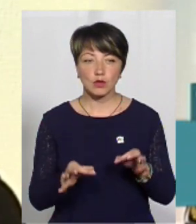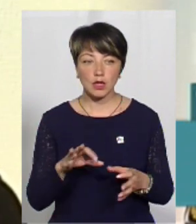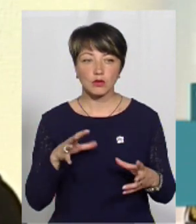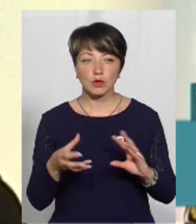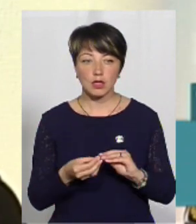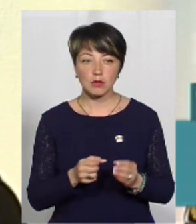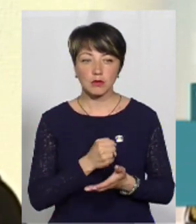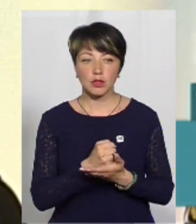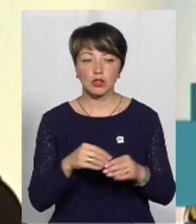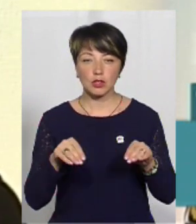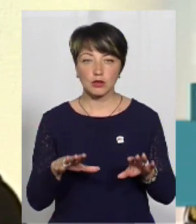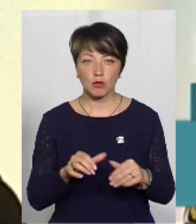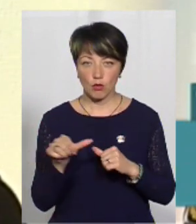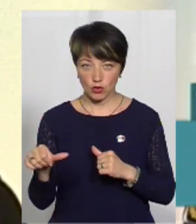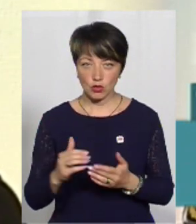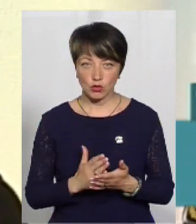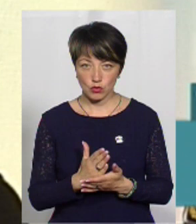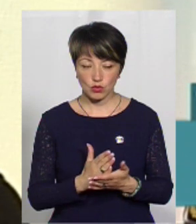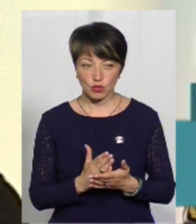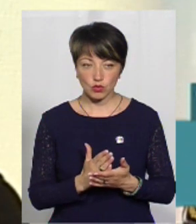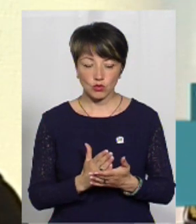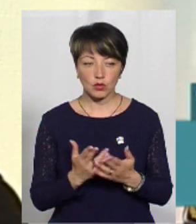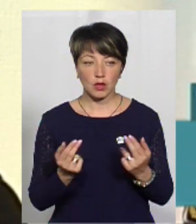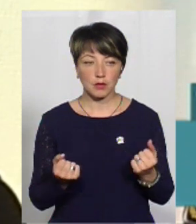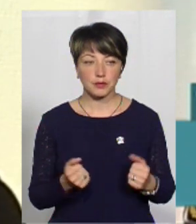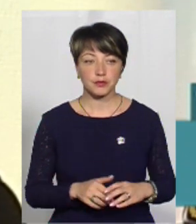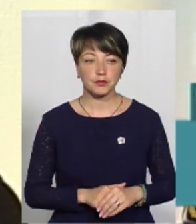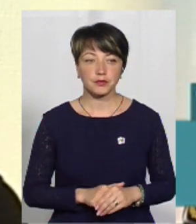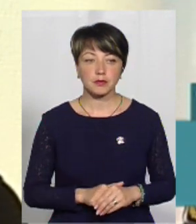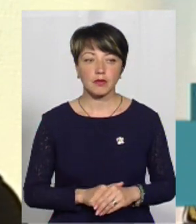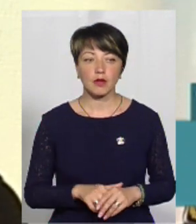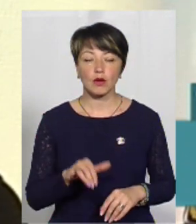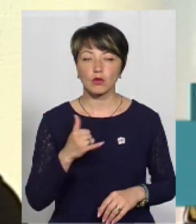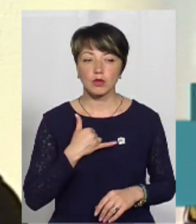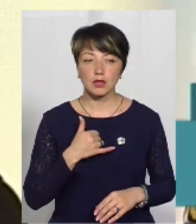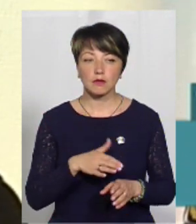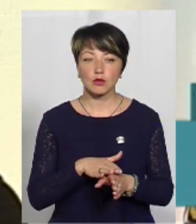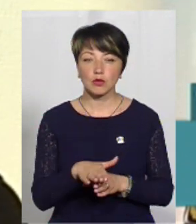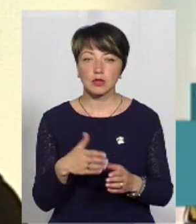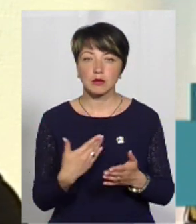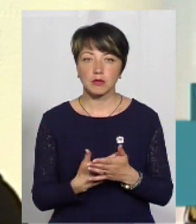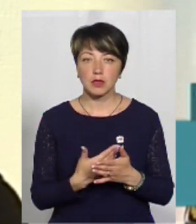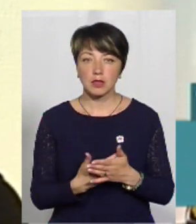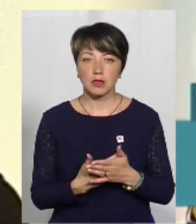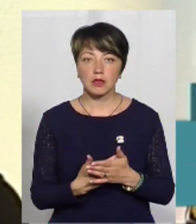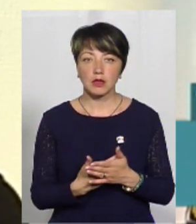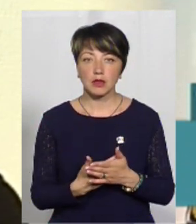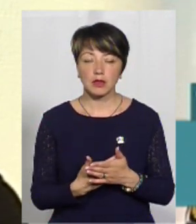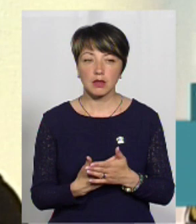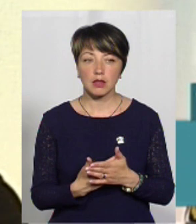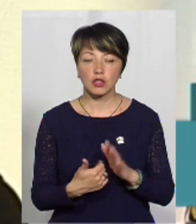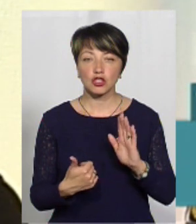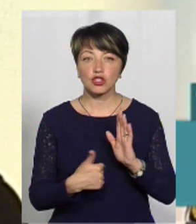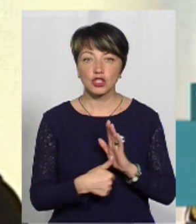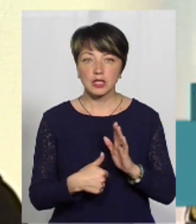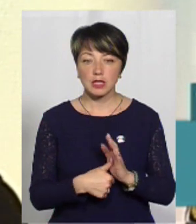вже за результатами прийнято рішення буде... Це було поза службою? Це було поза службою, так. Тому що у нас відбулося, наприклад, якщо стосується транспортної дисципліни,